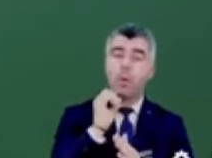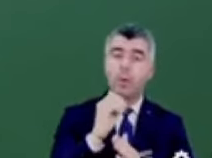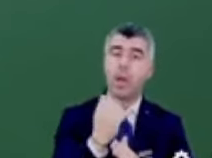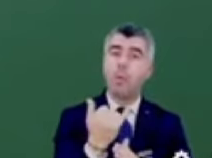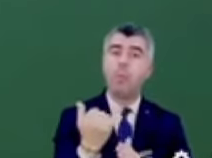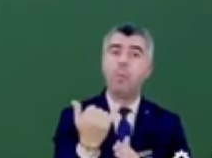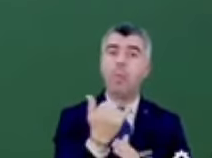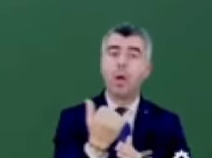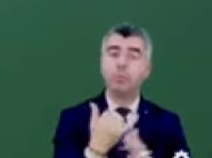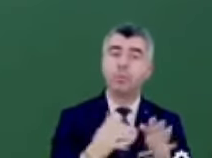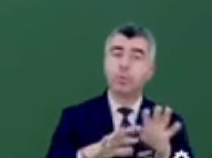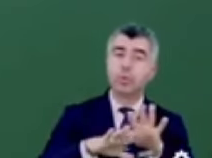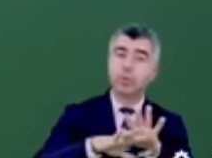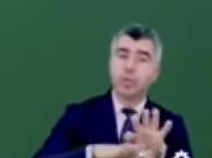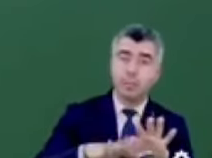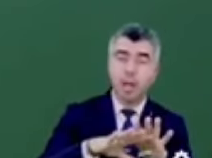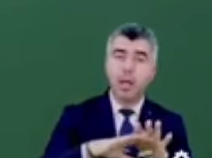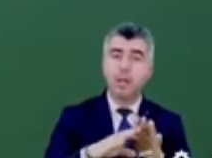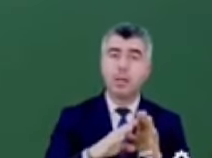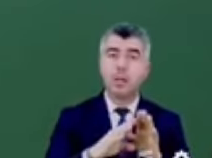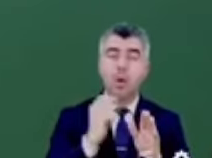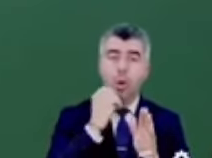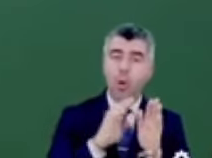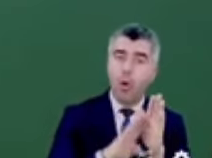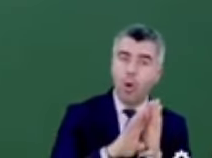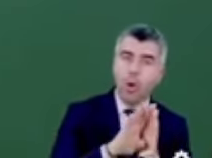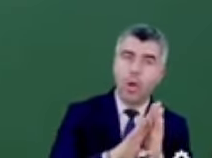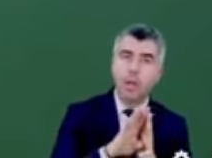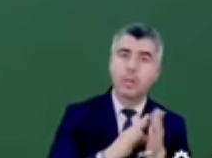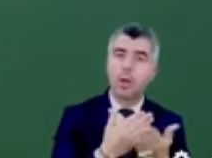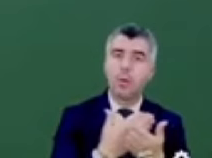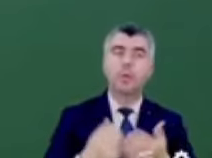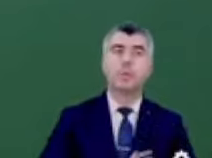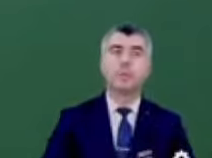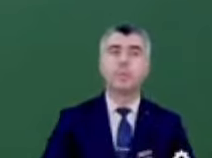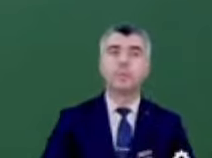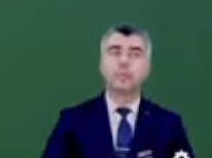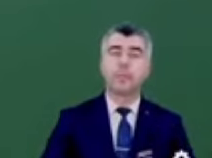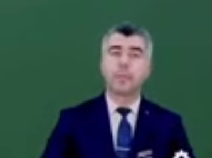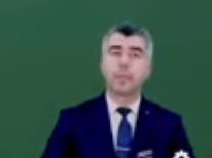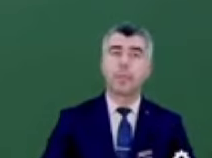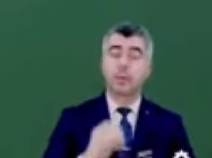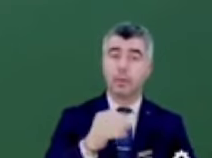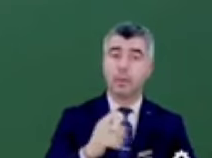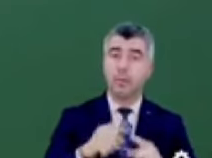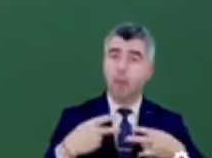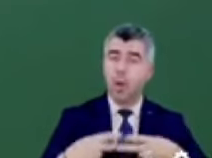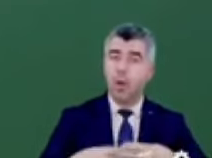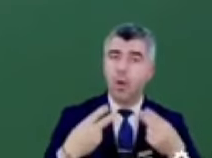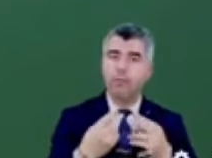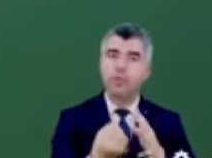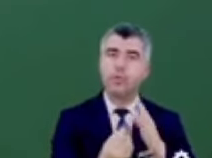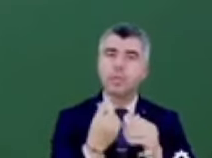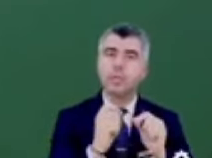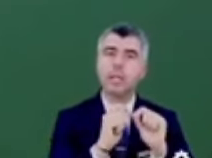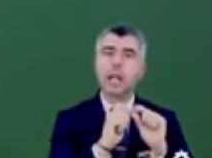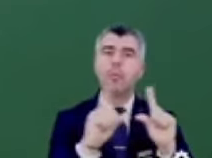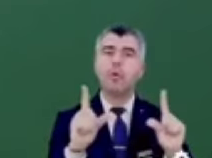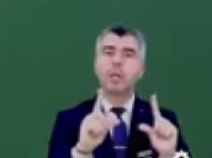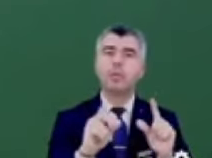جدا اجتماعيه وحقوقيا وعلى جميع الاصعده فاذا هذا التنزيل النموذجي في جهه غادي